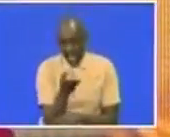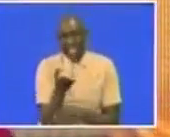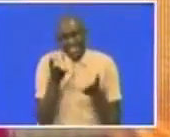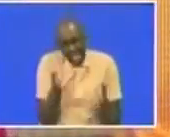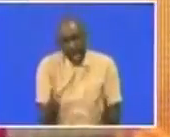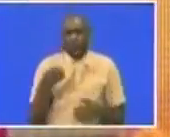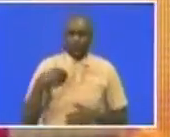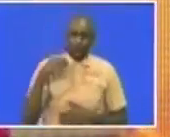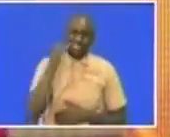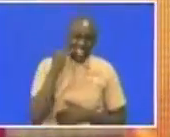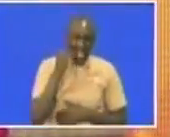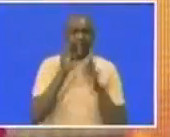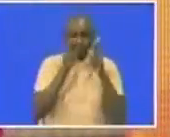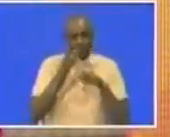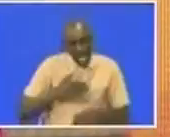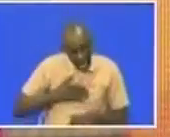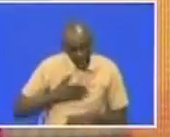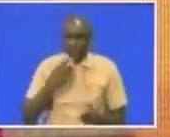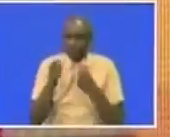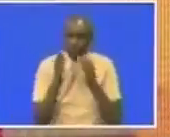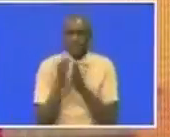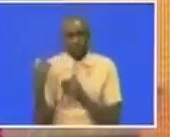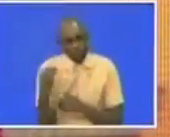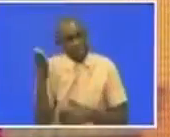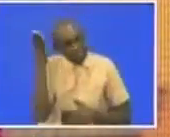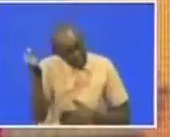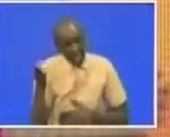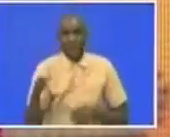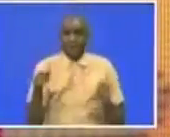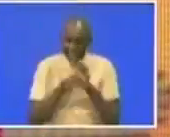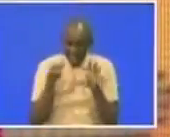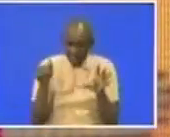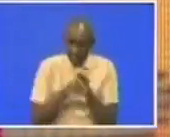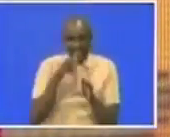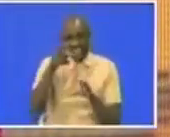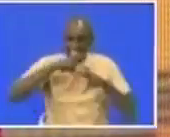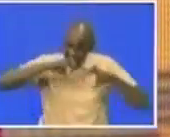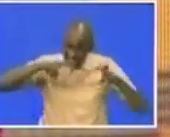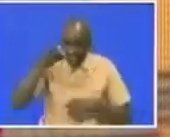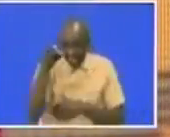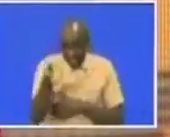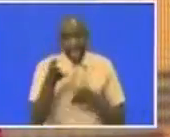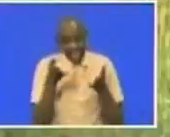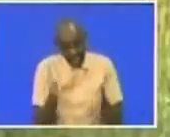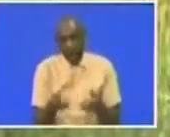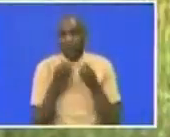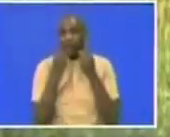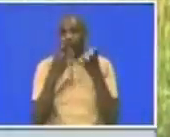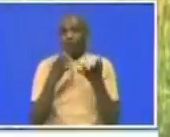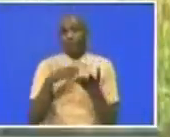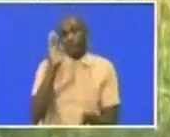kutoka Siaya na kukutana na familia na watoto walioshiriki katika utafiti huo, na sasa anaarifu.